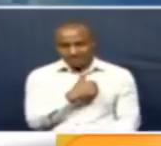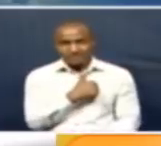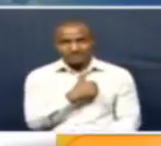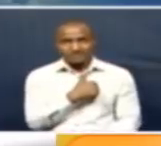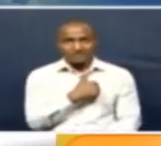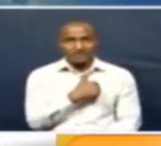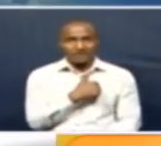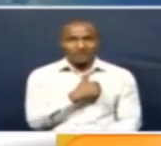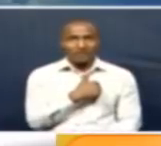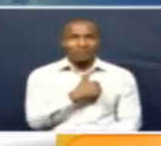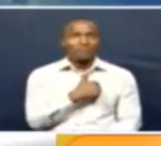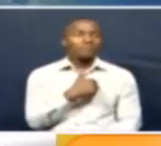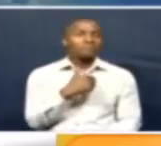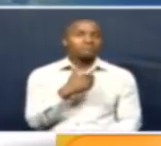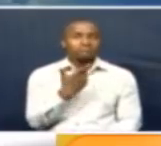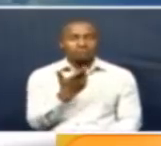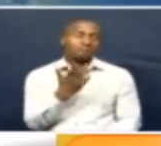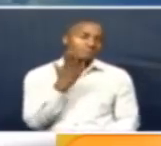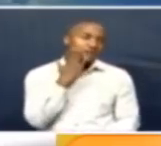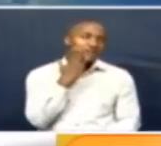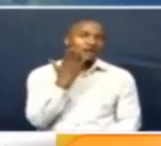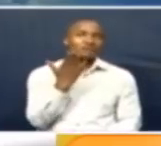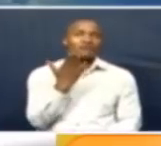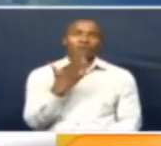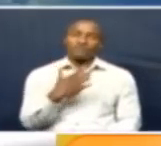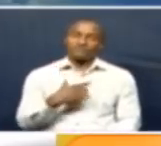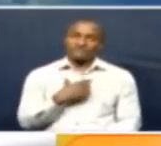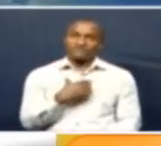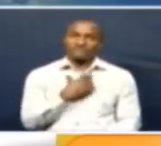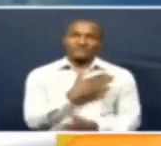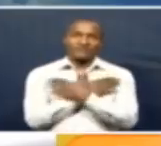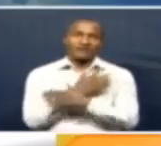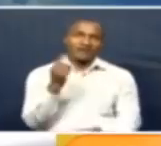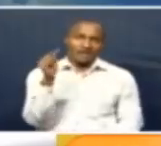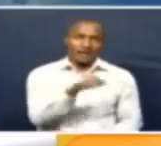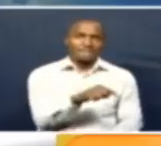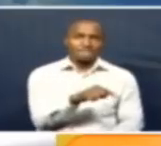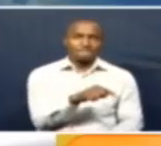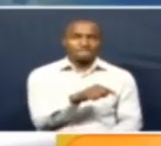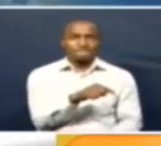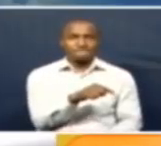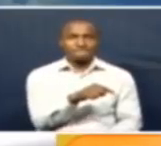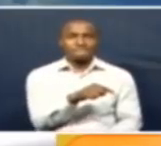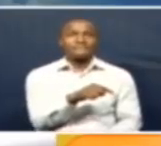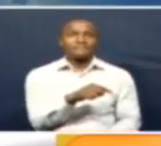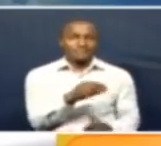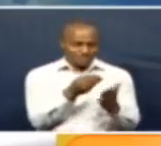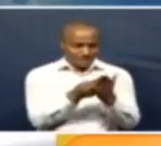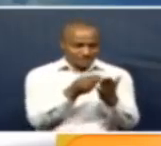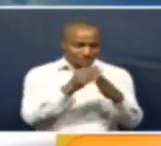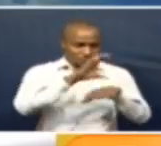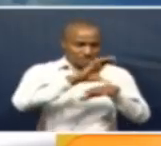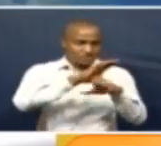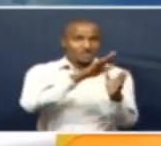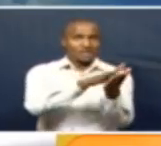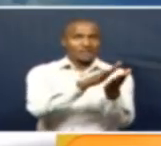kuna mama alikuwa anatembea kwake, ama watu alikuwa anatembea, na ambapo ni mama wa kanisa, alikuwa anaweka pesa za church. Alafu